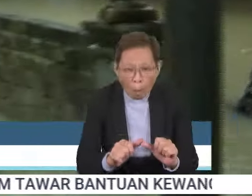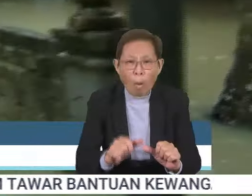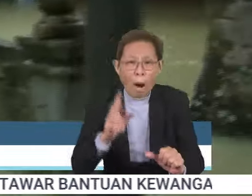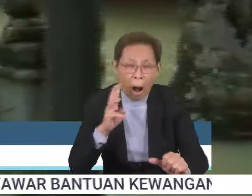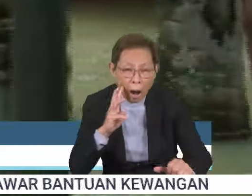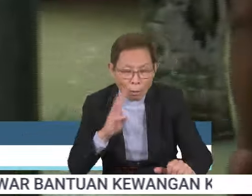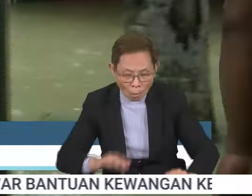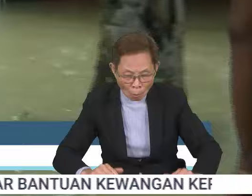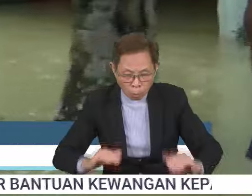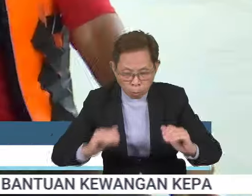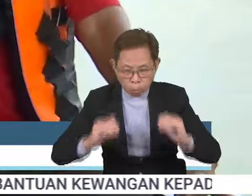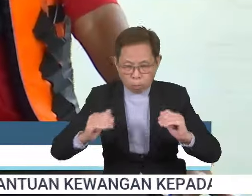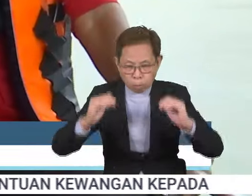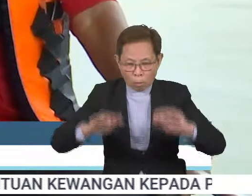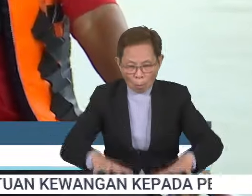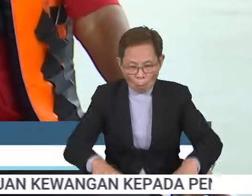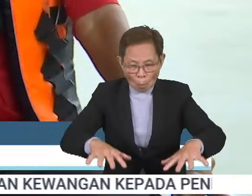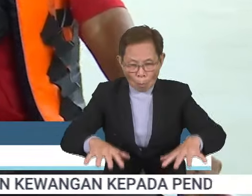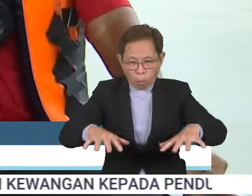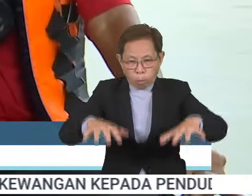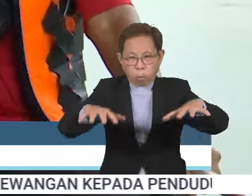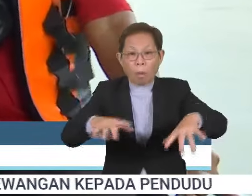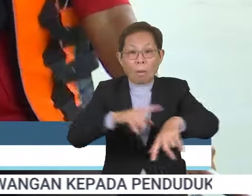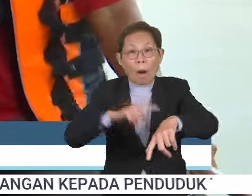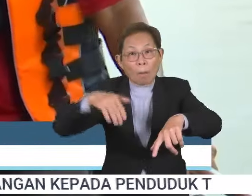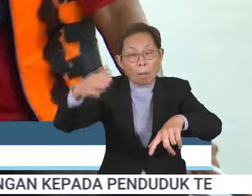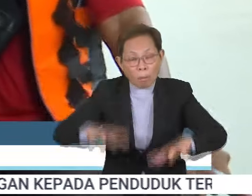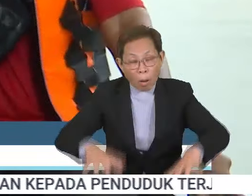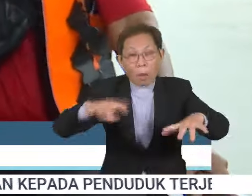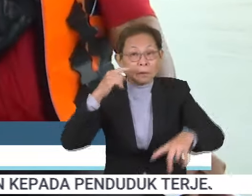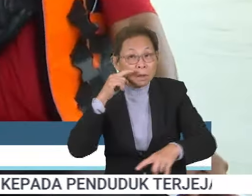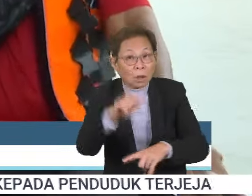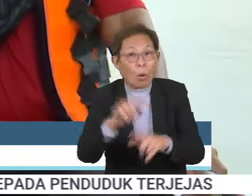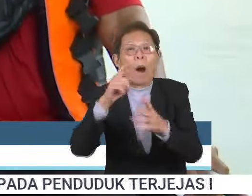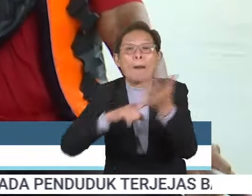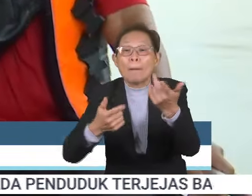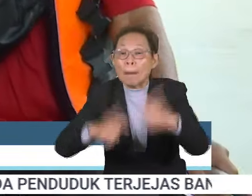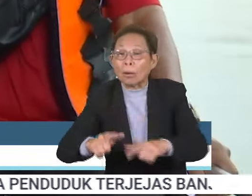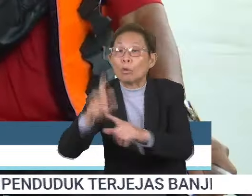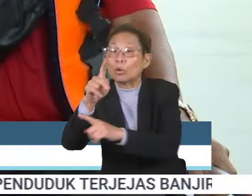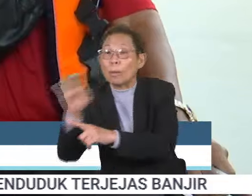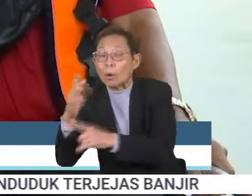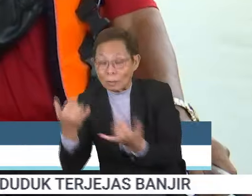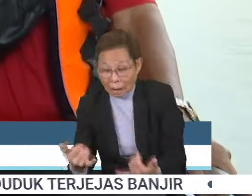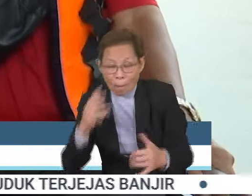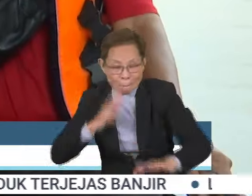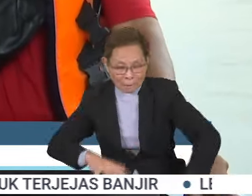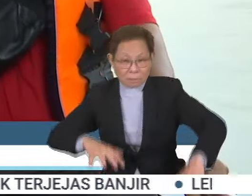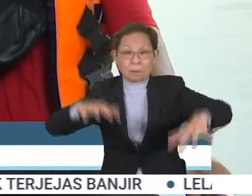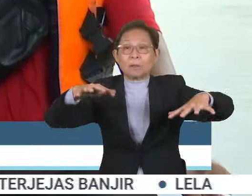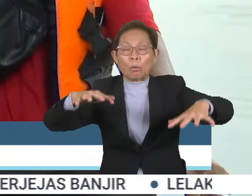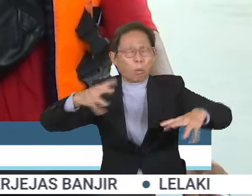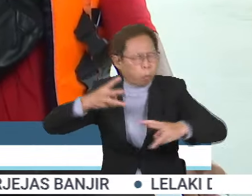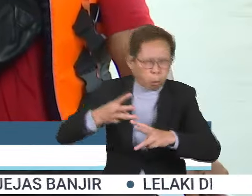air meningkat dari semasa ke semasa. Dan kalau melihat situasi di Kota Baru, banjir kini antara